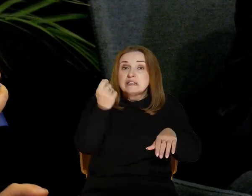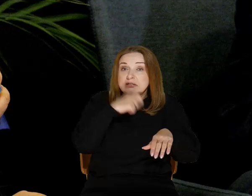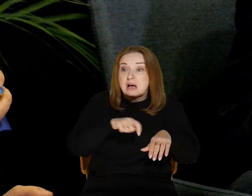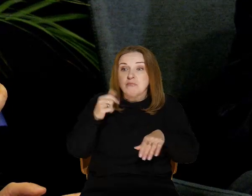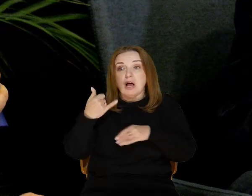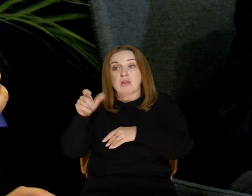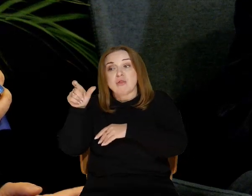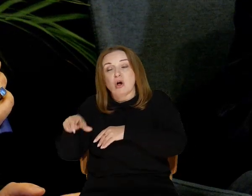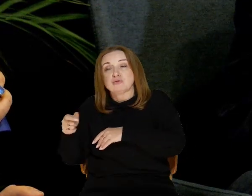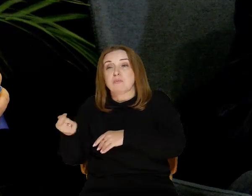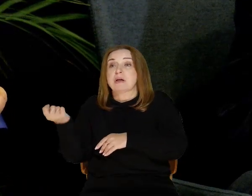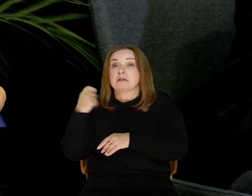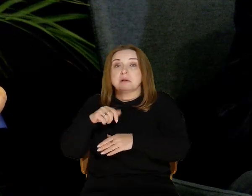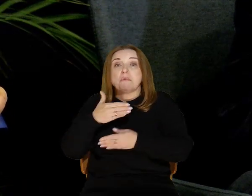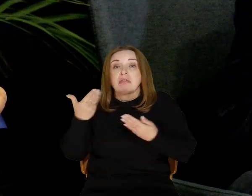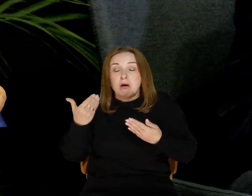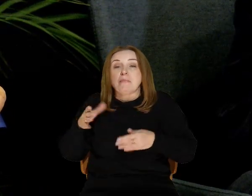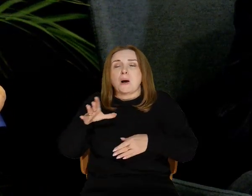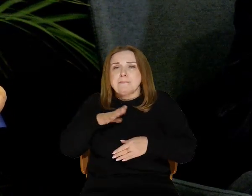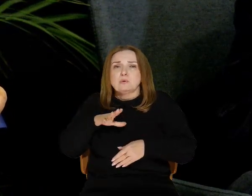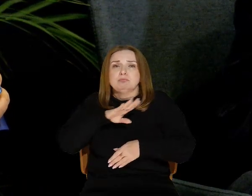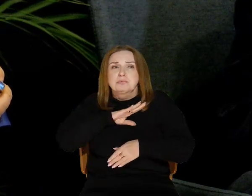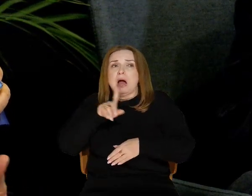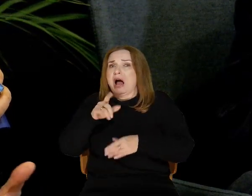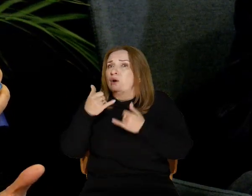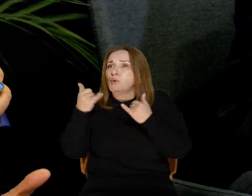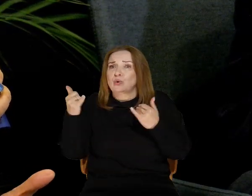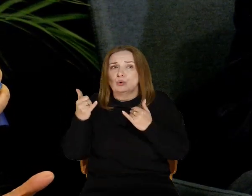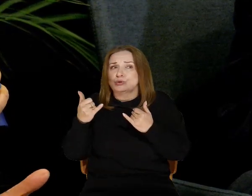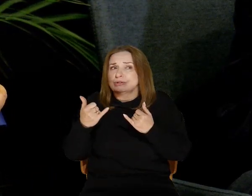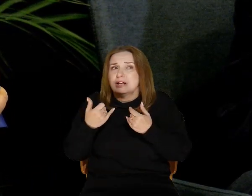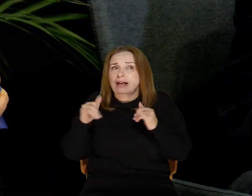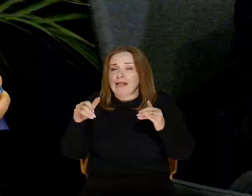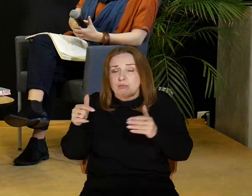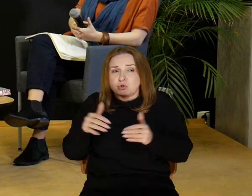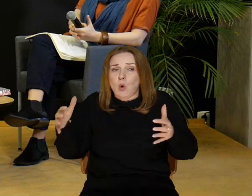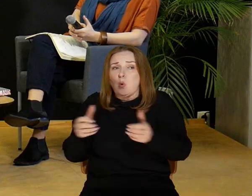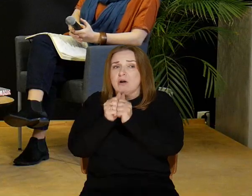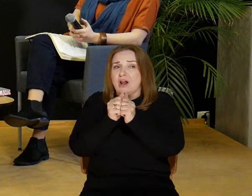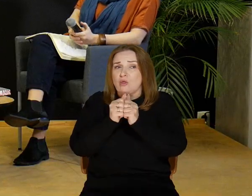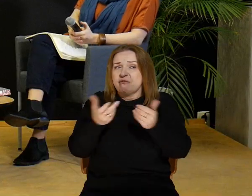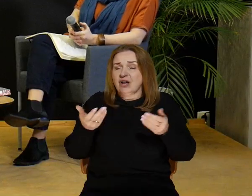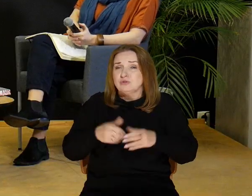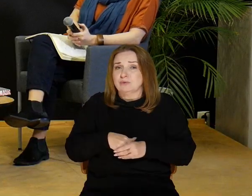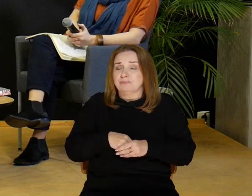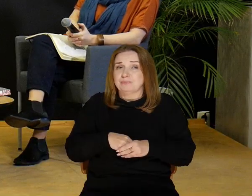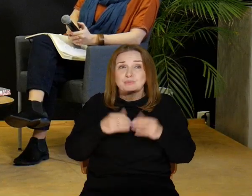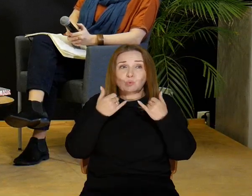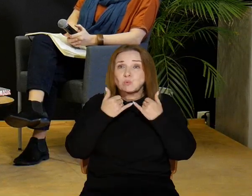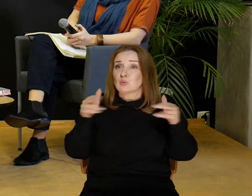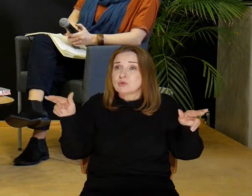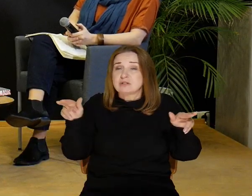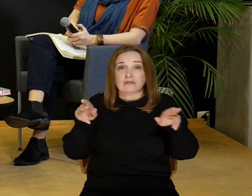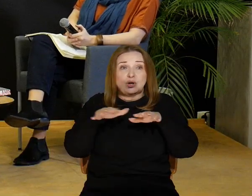skazani, też ginęli, no ale powiedzmy, że mieli szansę ocaleć, właściwie mogli ocaleć. Więc różnica jest